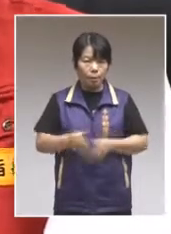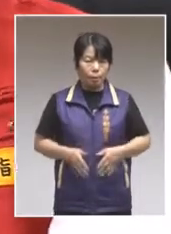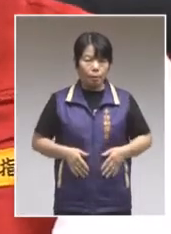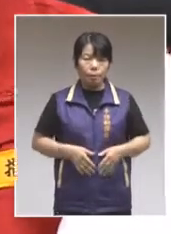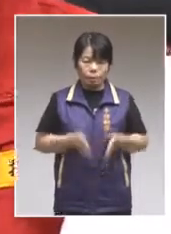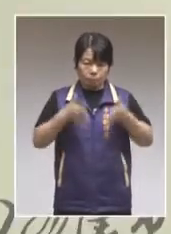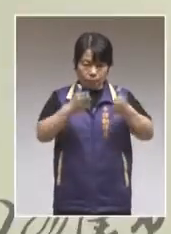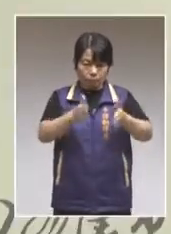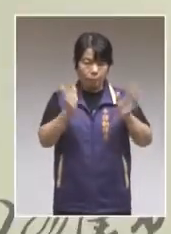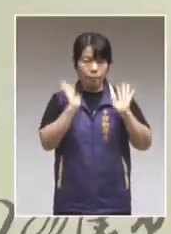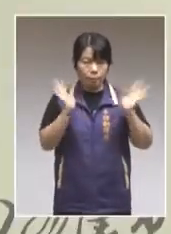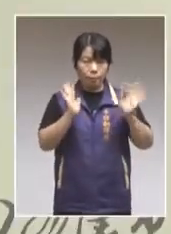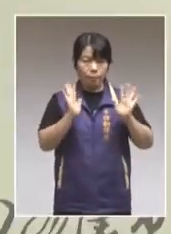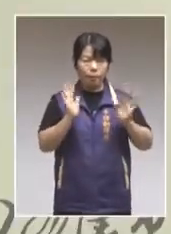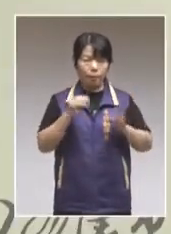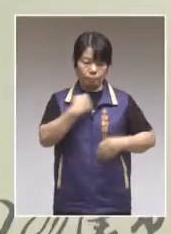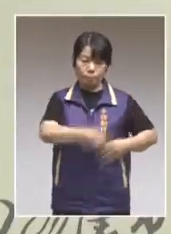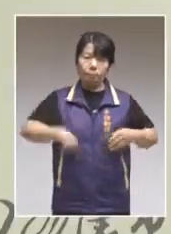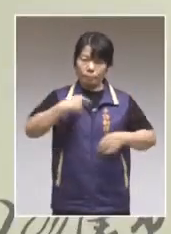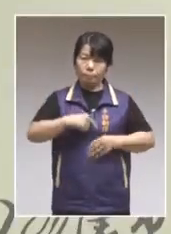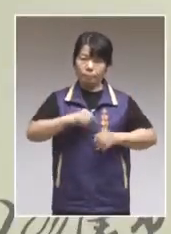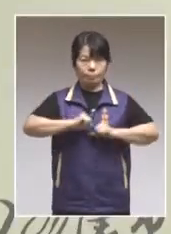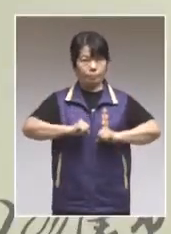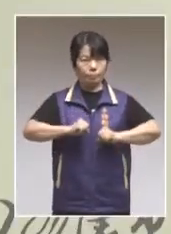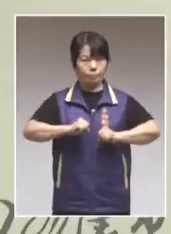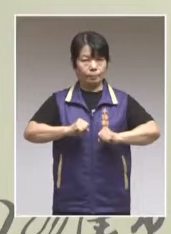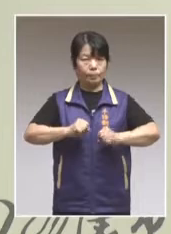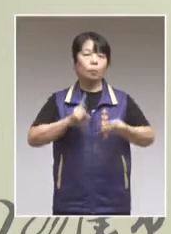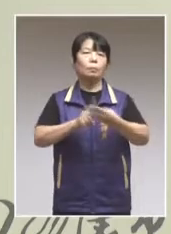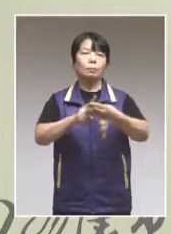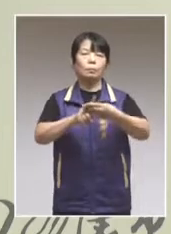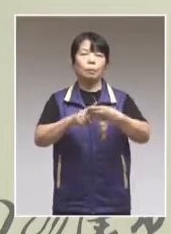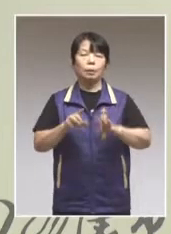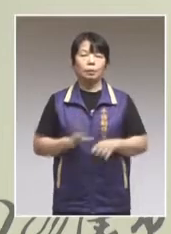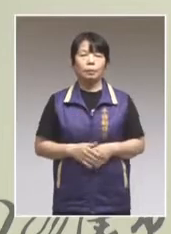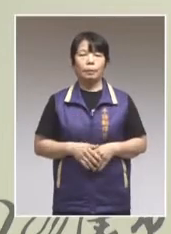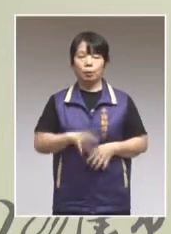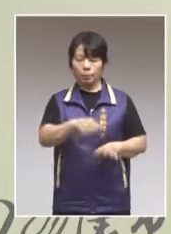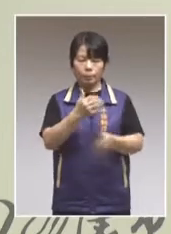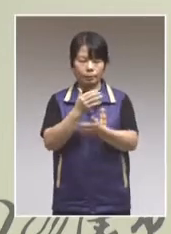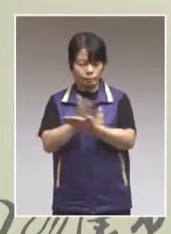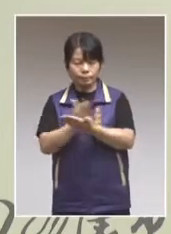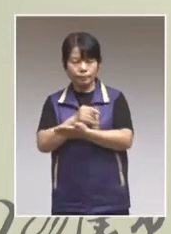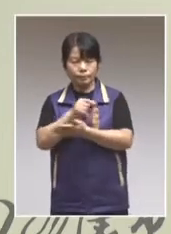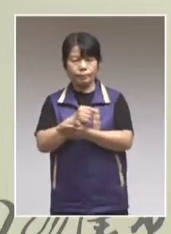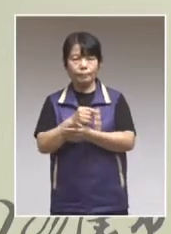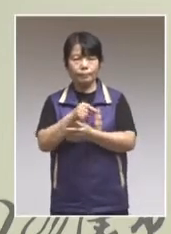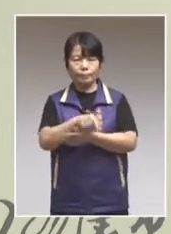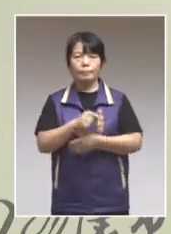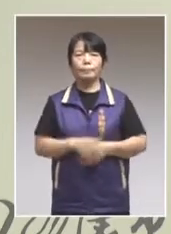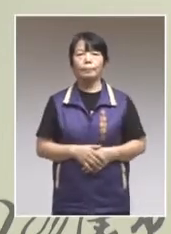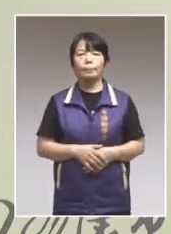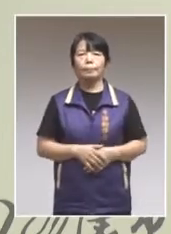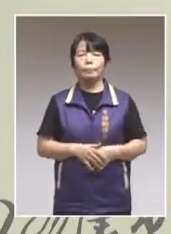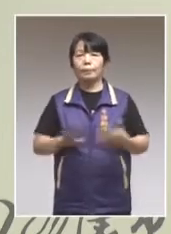的这个身体的健康那作为我们最大的一个考量那另外一个